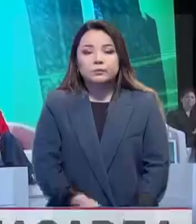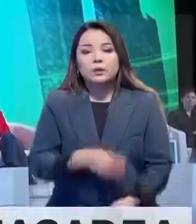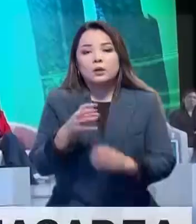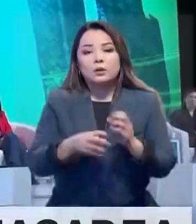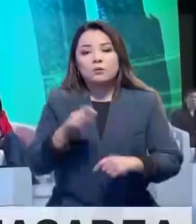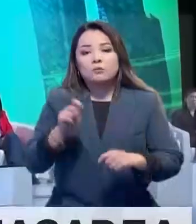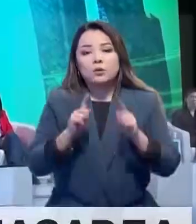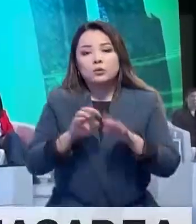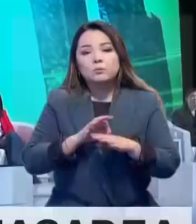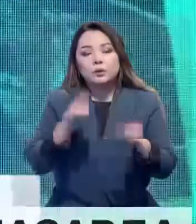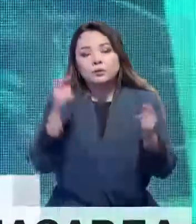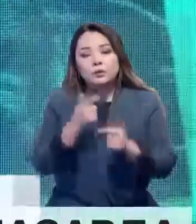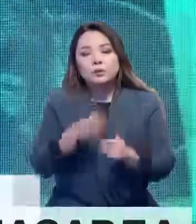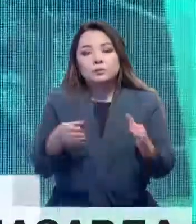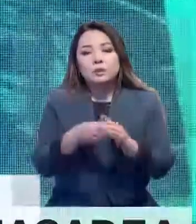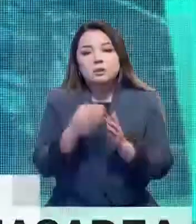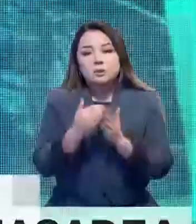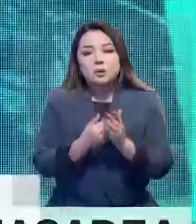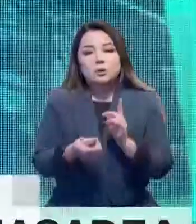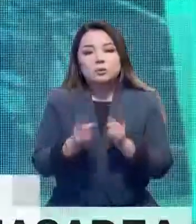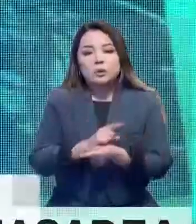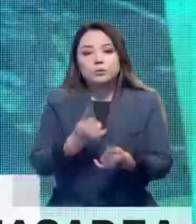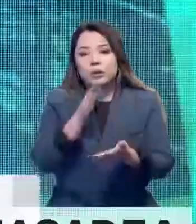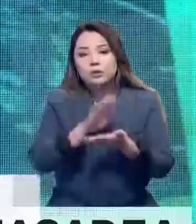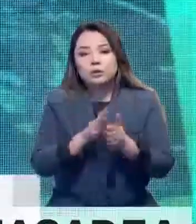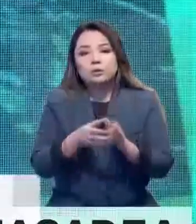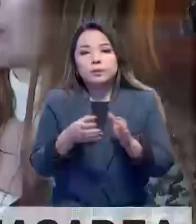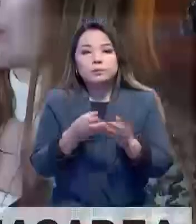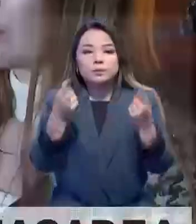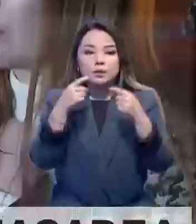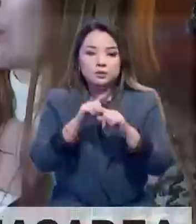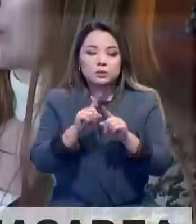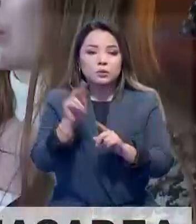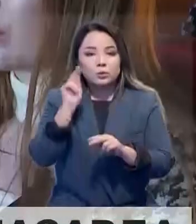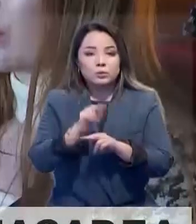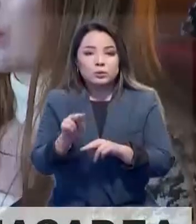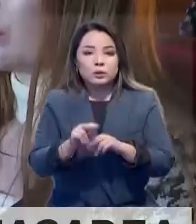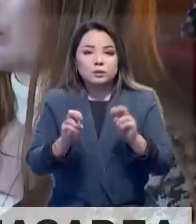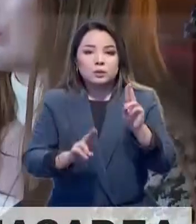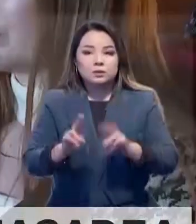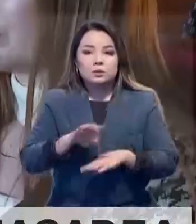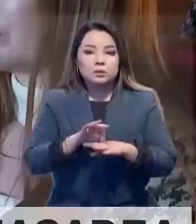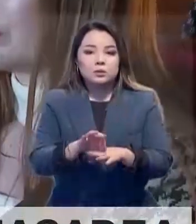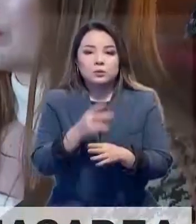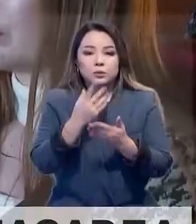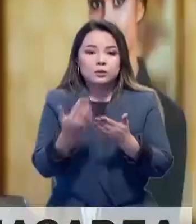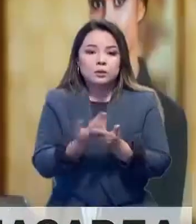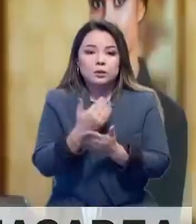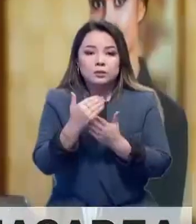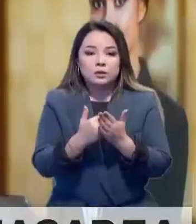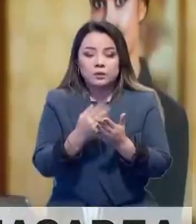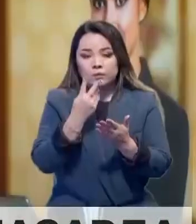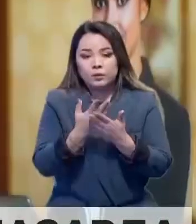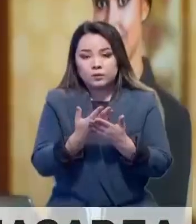Халықаралық форумда білім саласын сандық жүйеге көшіру, заманауи технологияларды қолдану, оқу әдістемесін өзгерту және инновациялық тәсілдерді енгізу